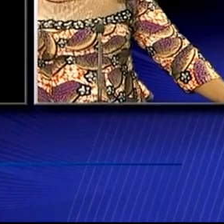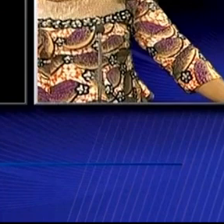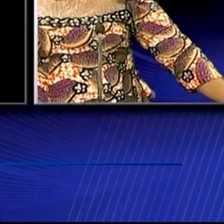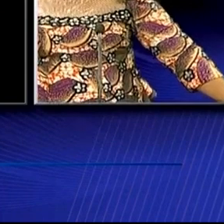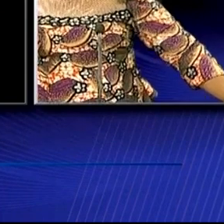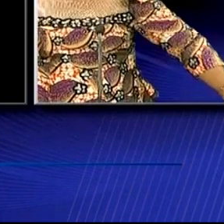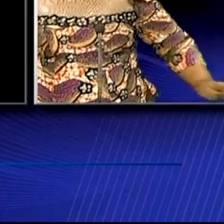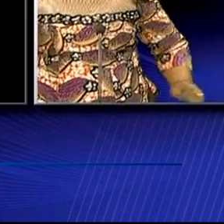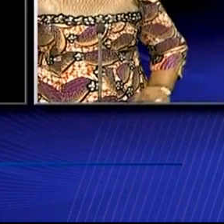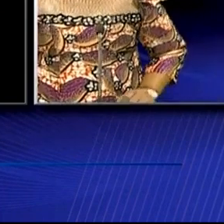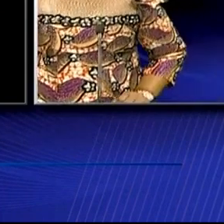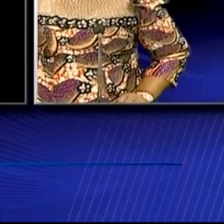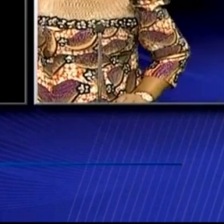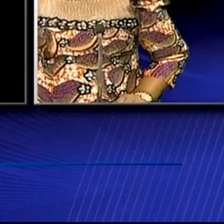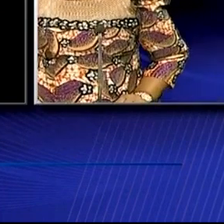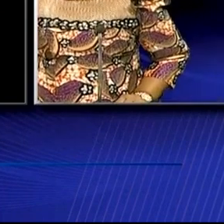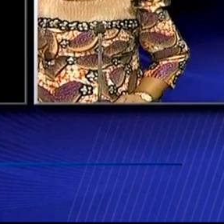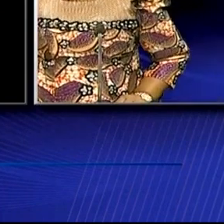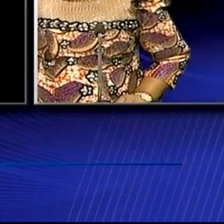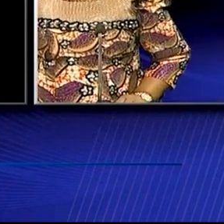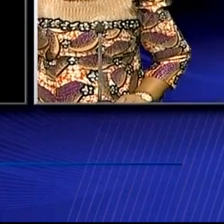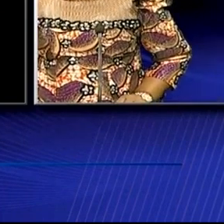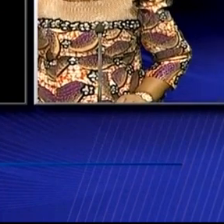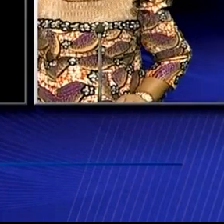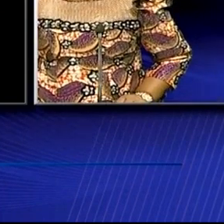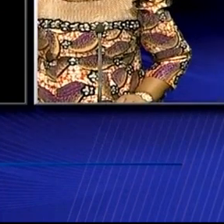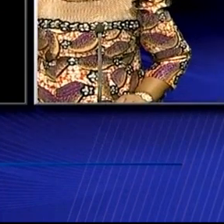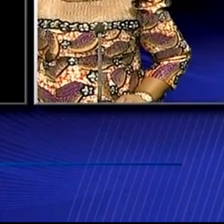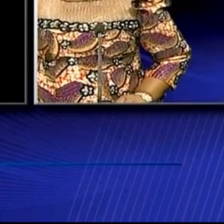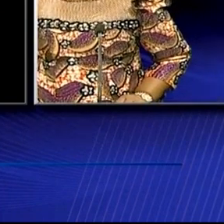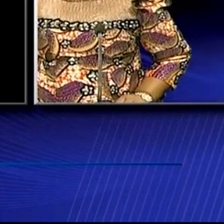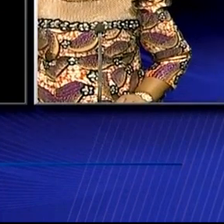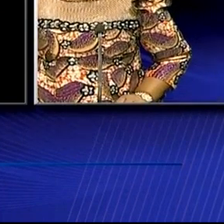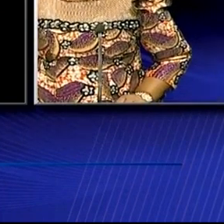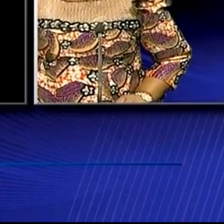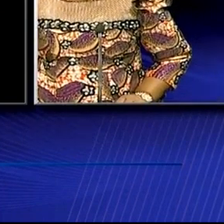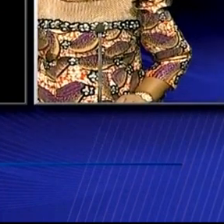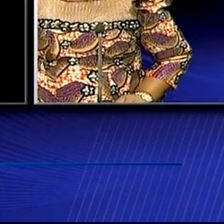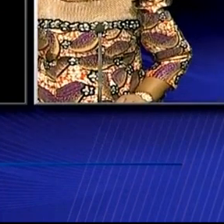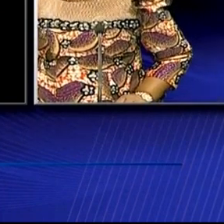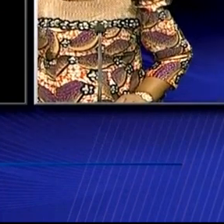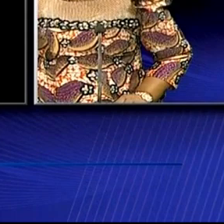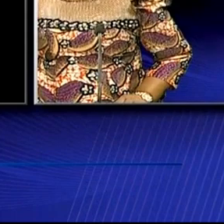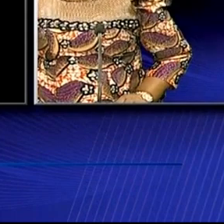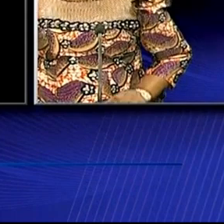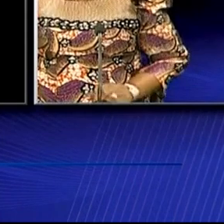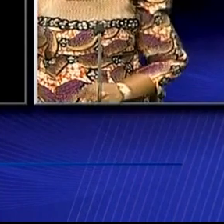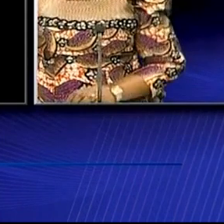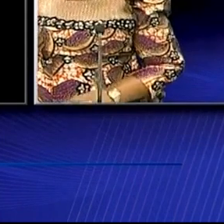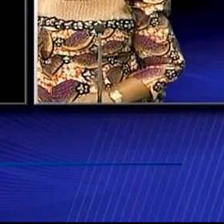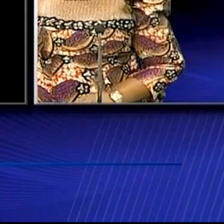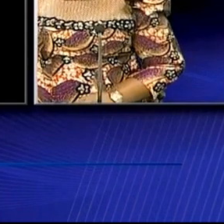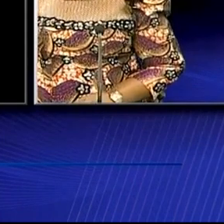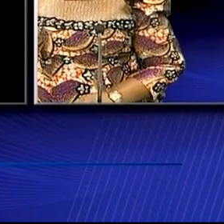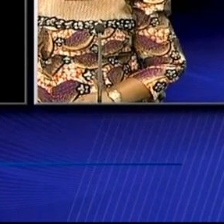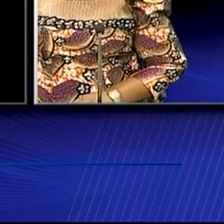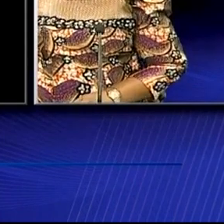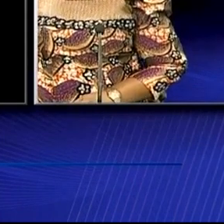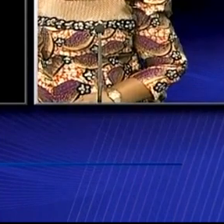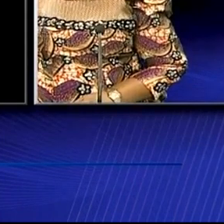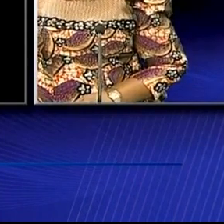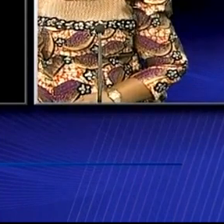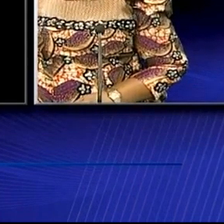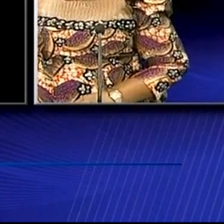négatives l'arrivée imminente du chef de l'état dont le grand équateur blues lénine en bande à calais coup de